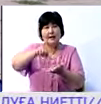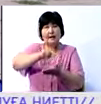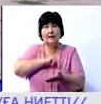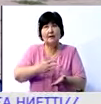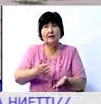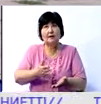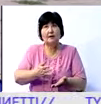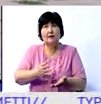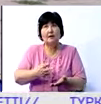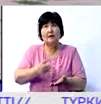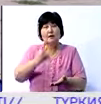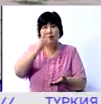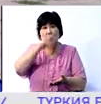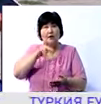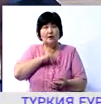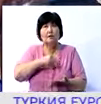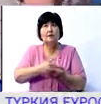жақында